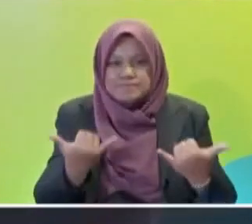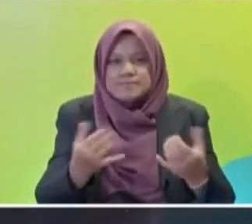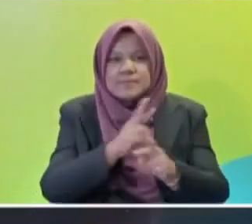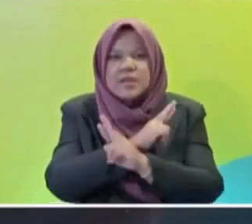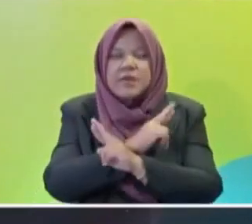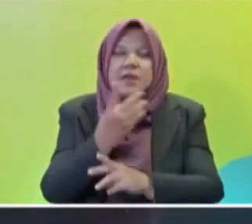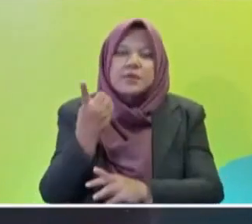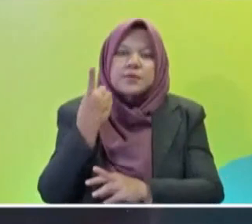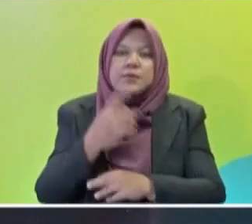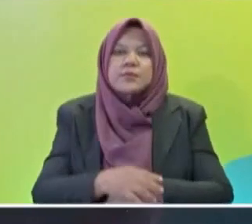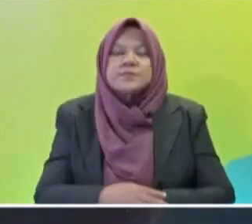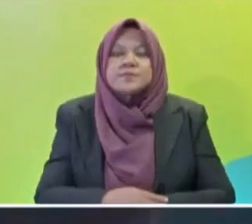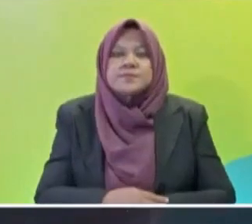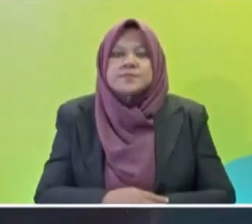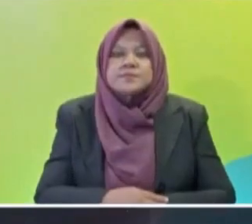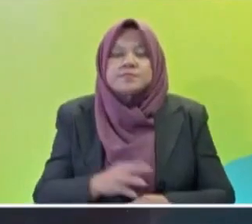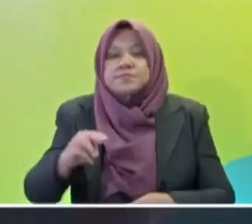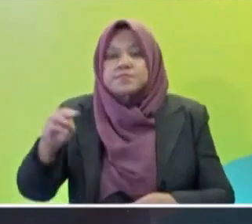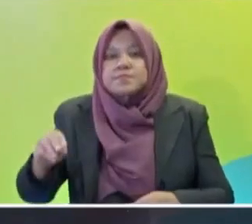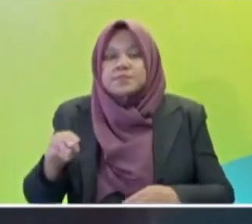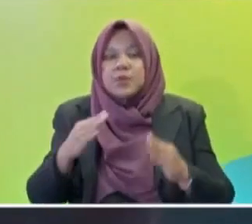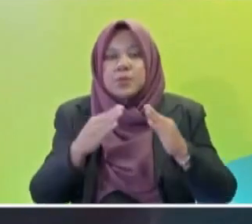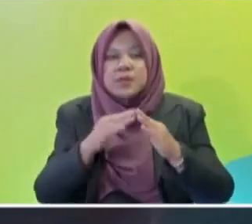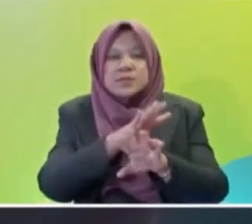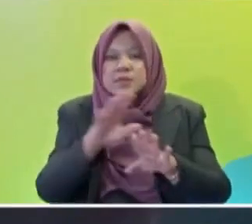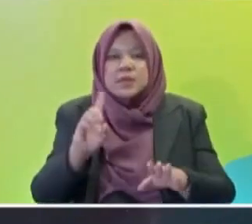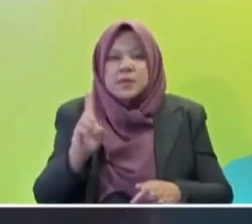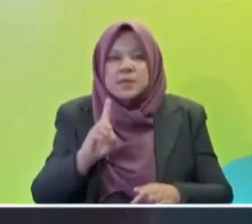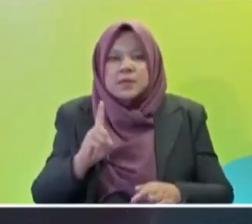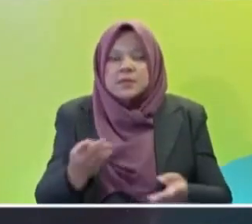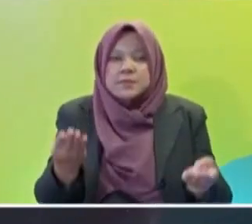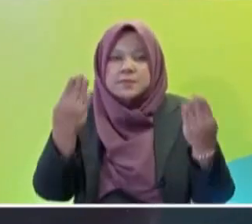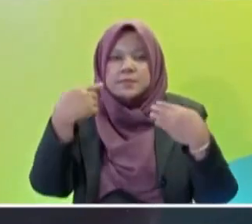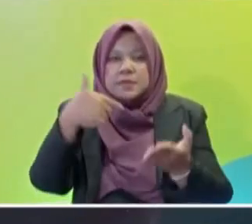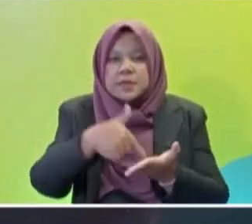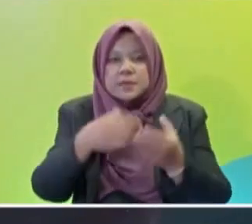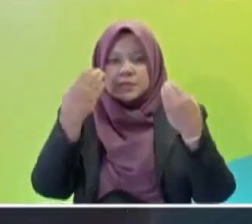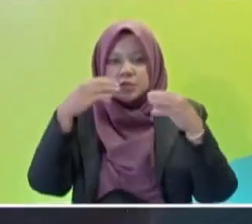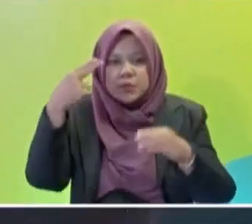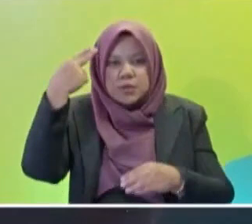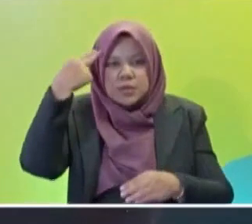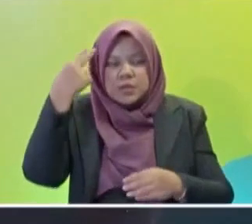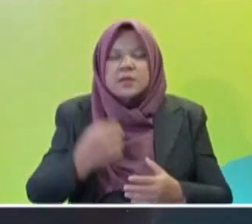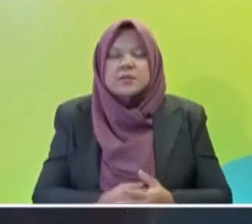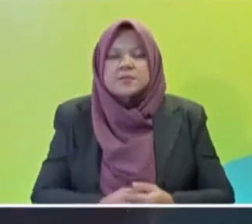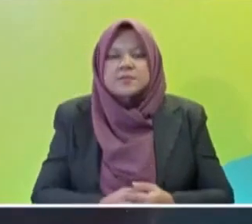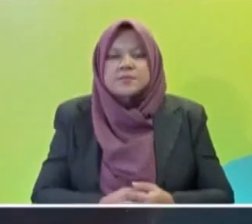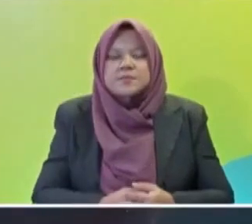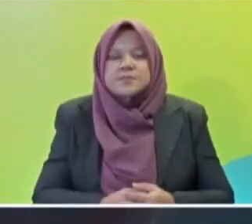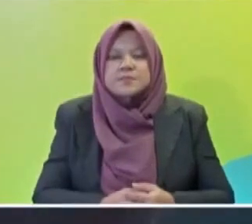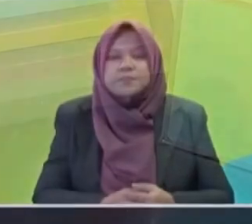baik di rumah jangan kemana-mana kembali lagi bersama cego Halim untuk sukses SPM